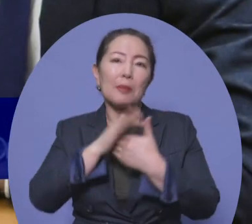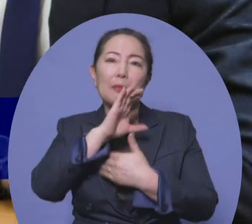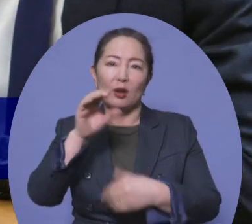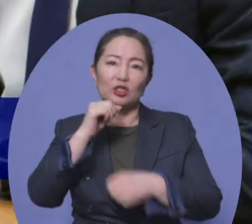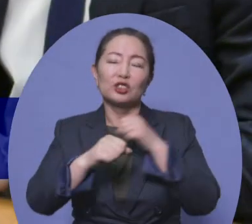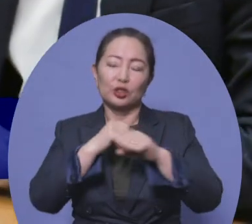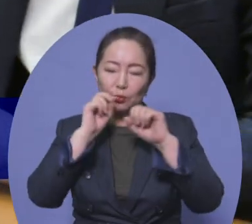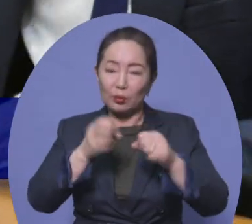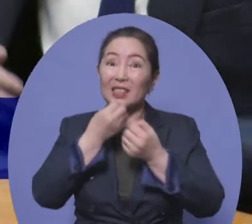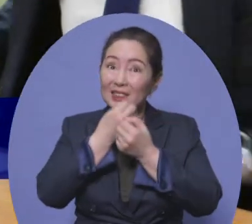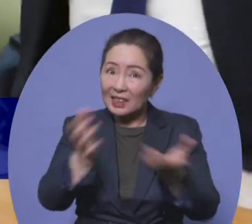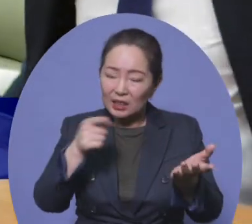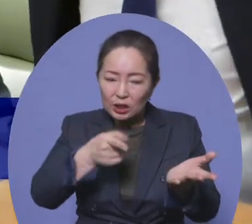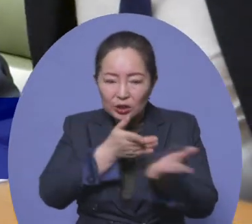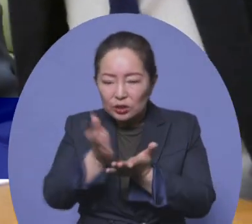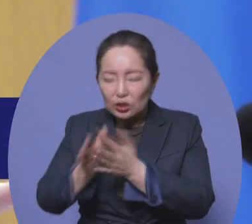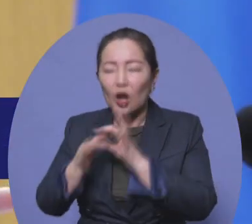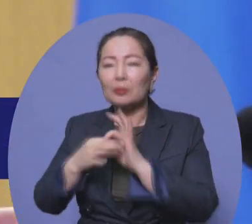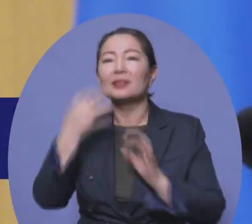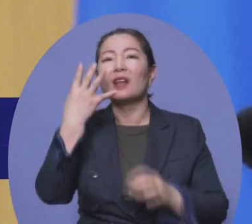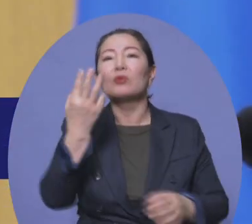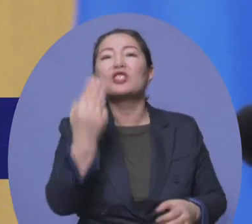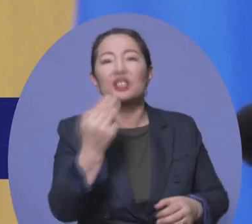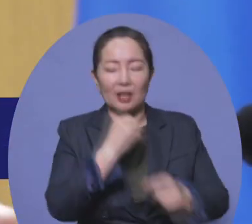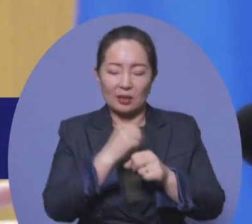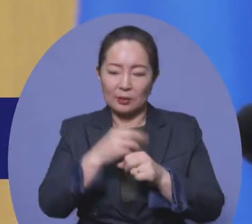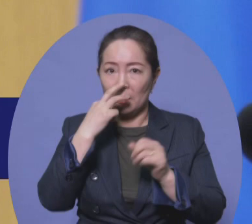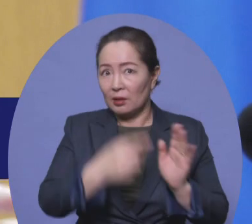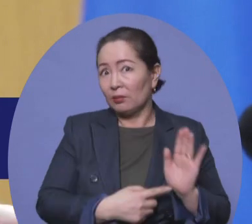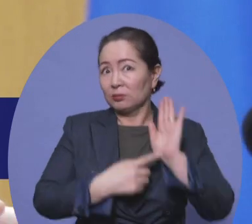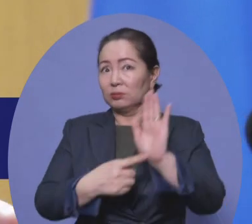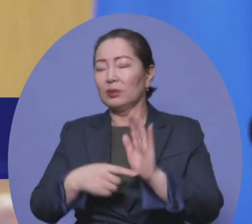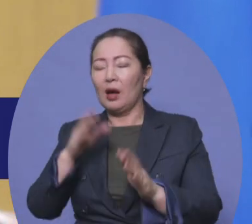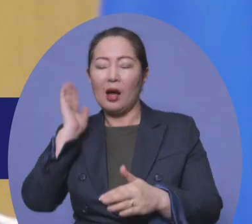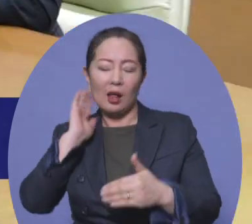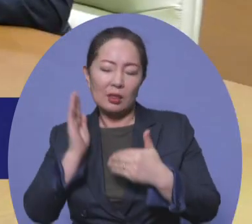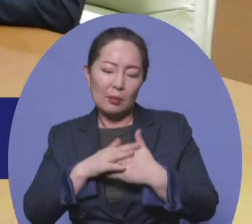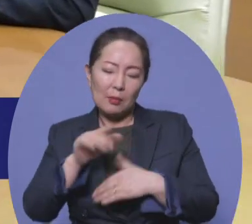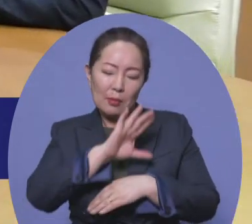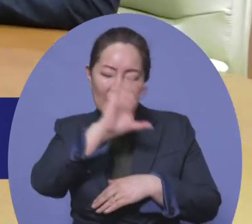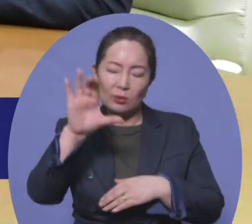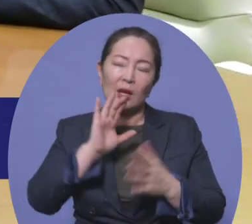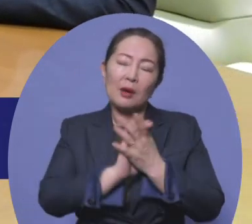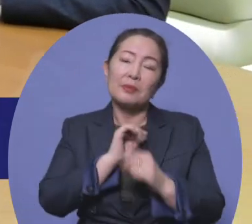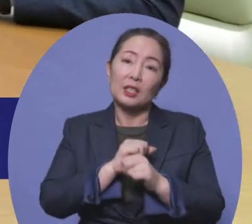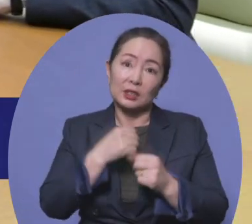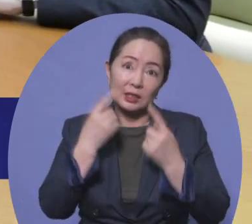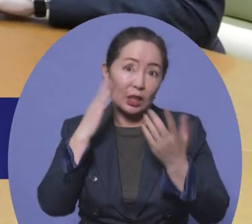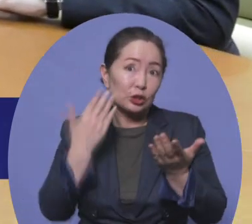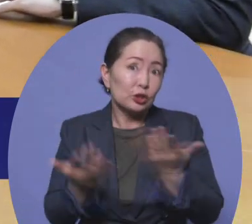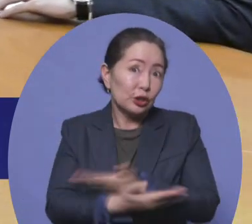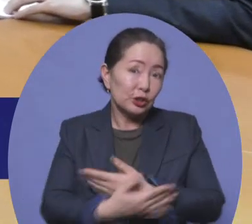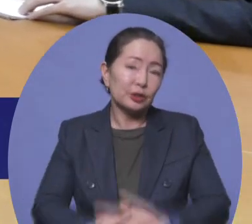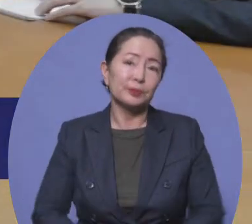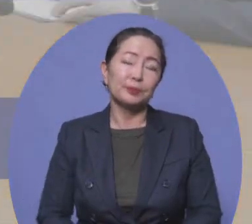тэмцэх жил болгон зарлаж, энэ чиглэлд хэрэгжүүлж байгаа 5 иш ажиллагааны талаар мэдээлэл өгч авилгатай тэмцэх чиглэлээр хамтран ажиллахаар санал